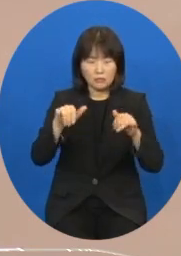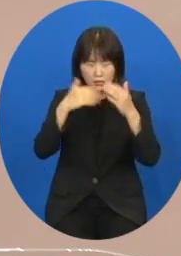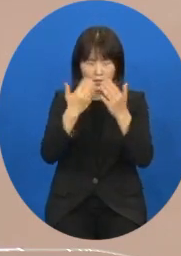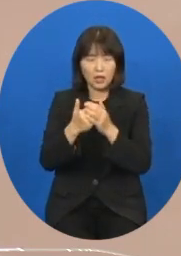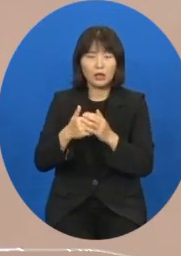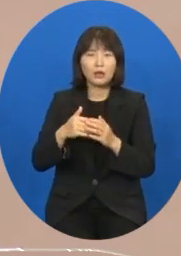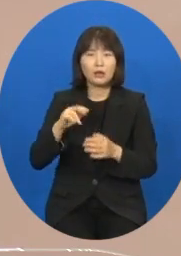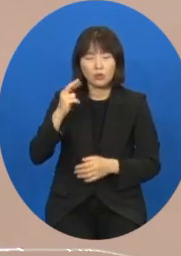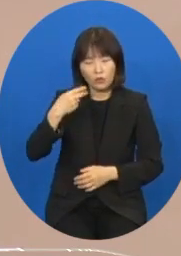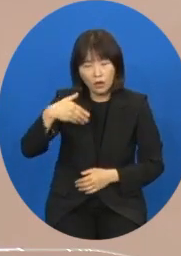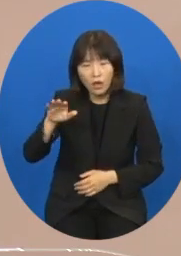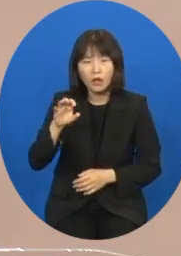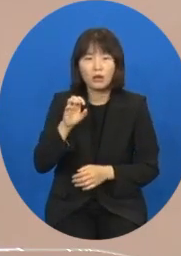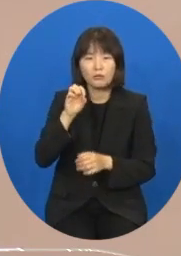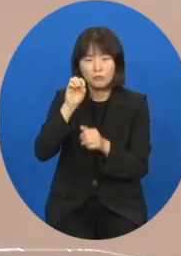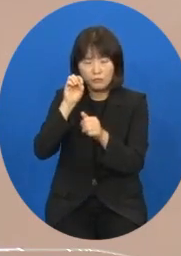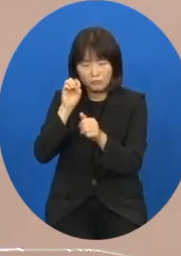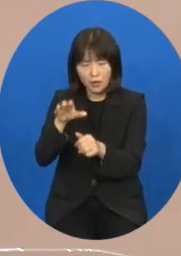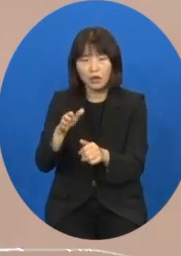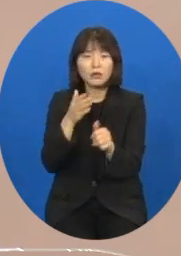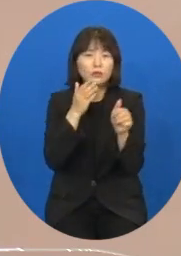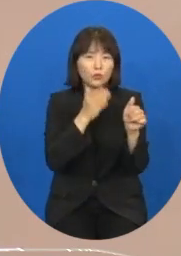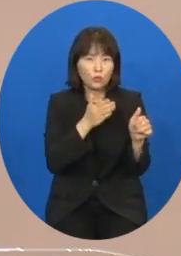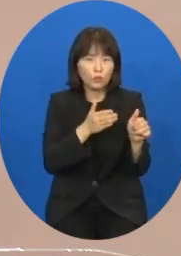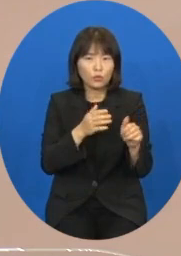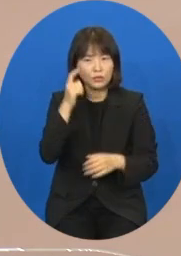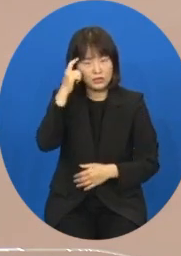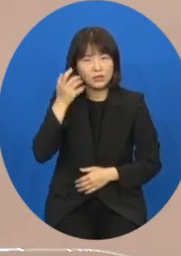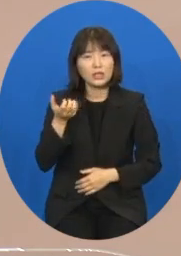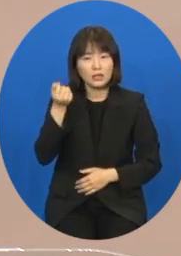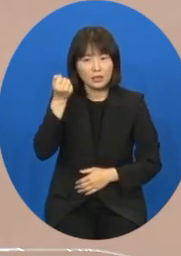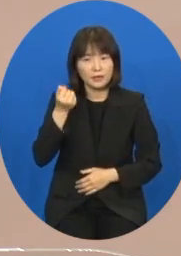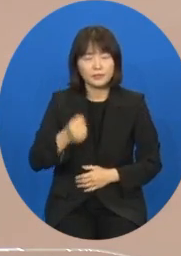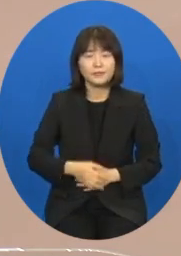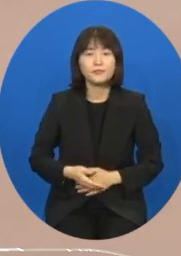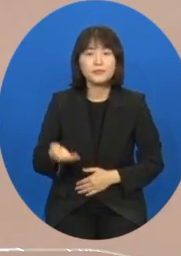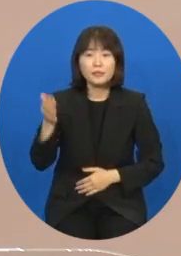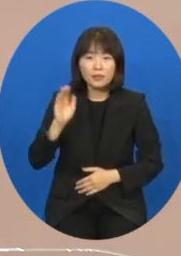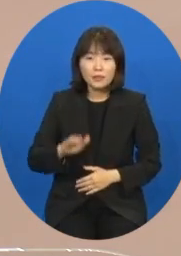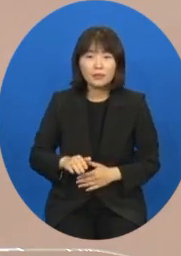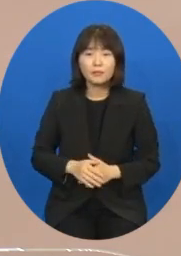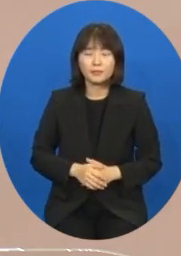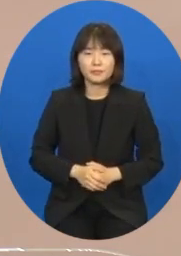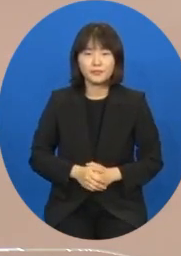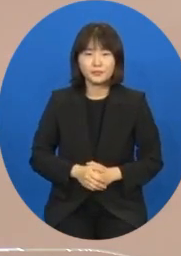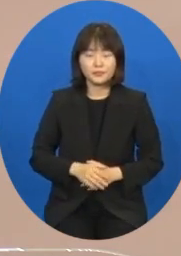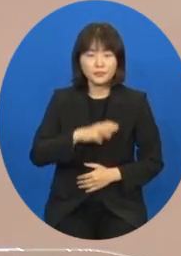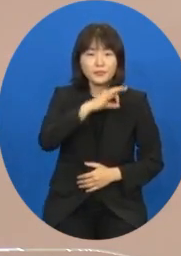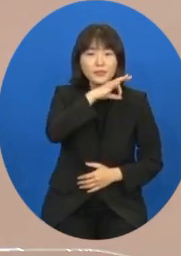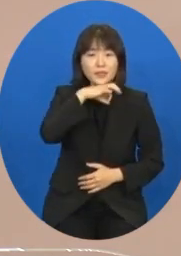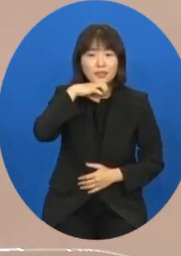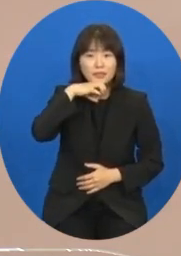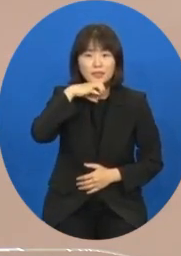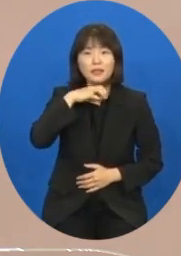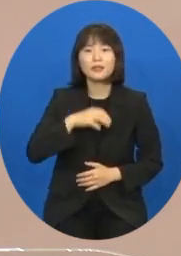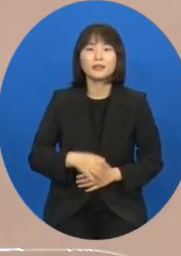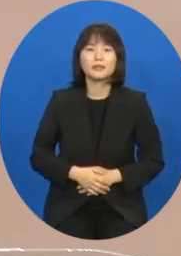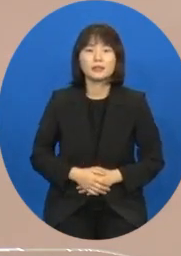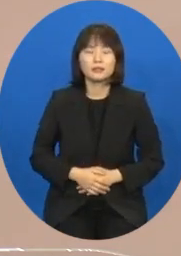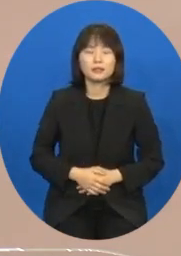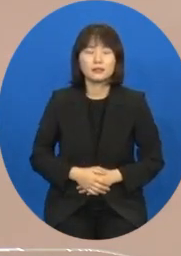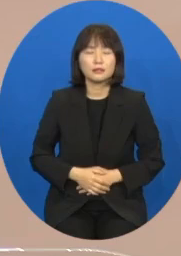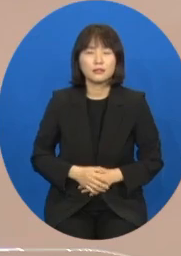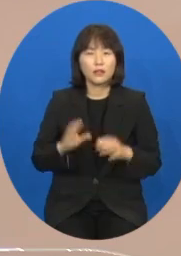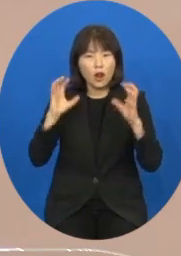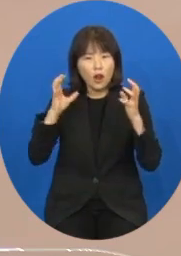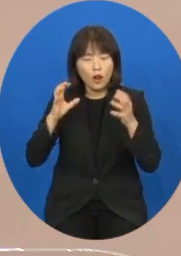오도록 하세요. 이렇게 생각했던 거죠. 자, 그런데 그때 안드레가 어린